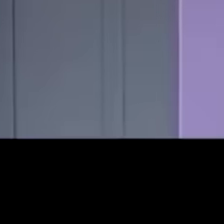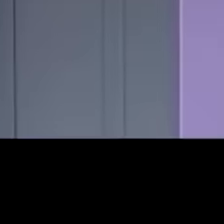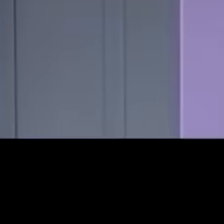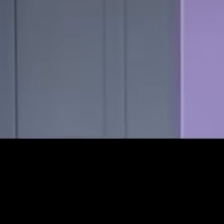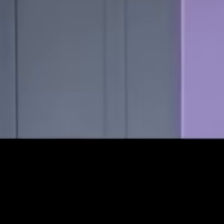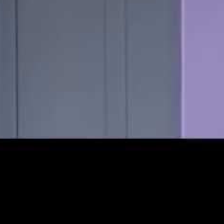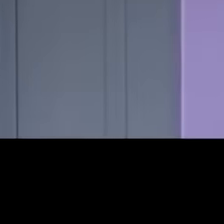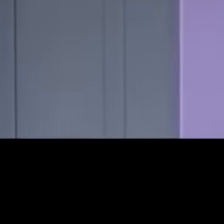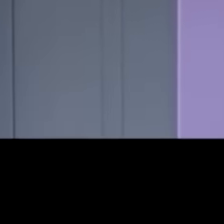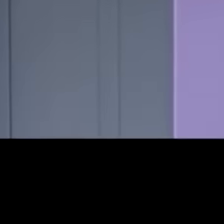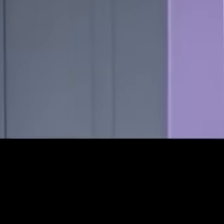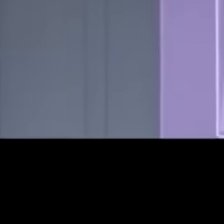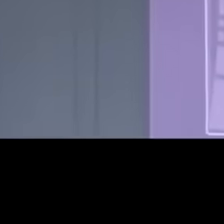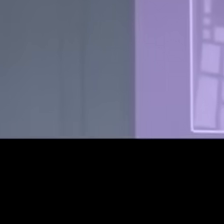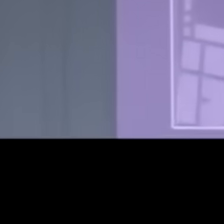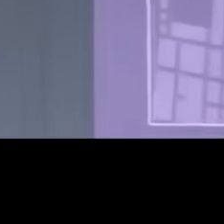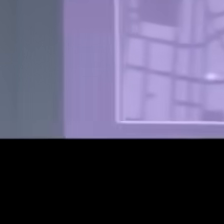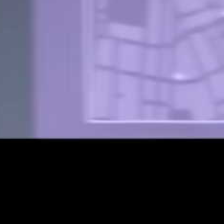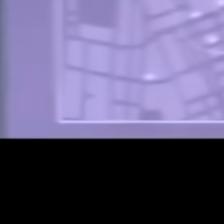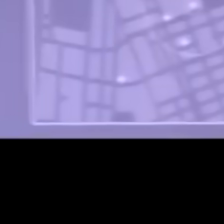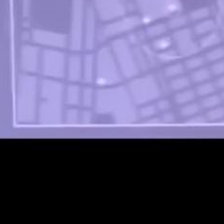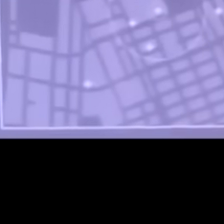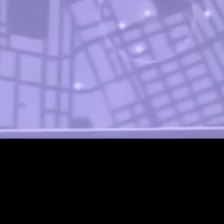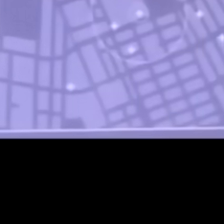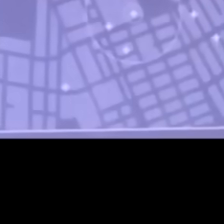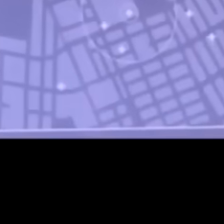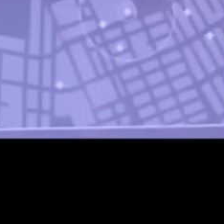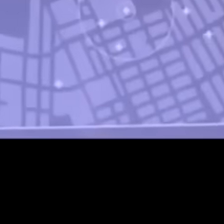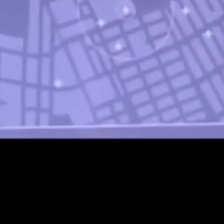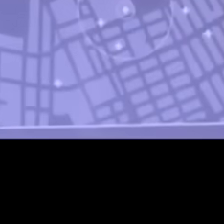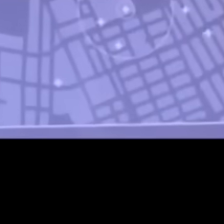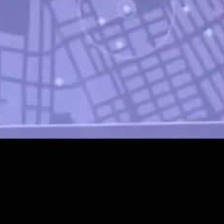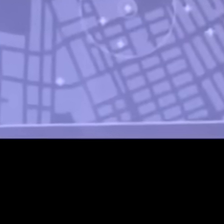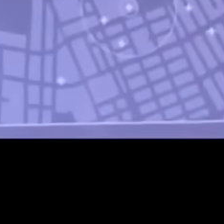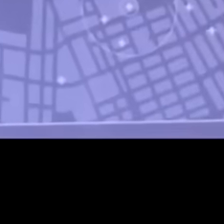집단 취성의 힘을 모아모아 고민 중계사 양원